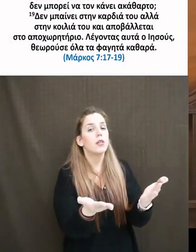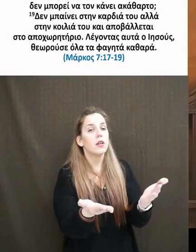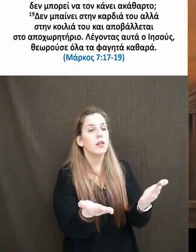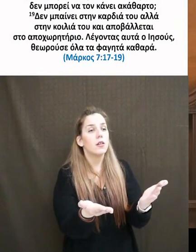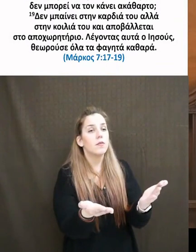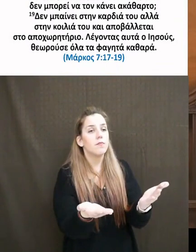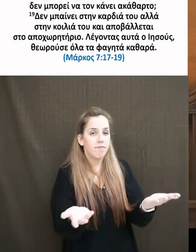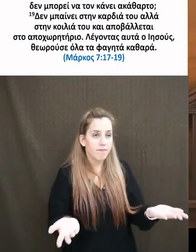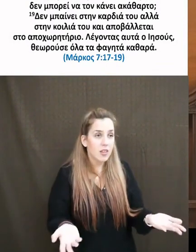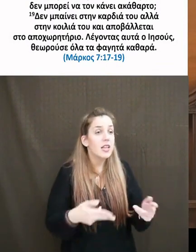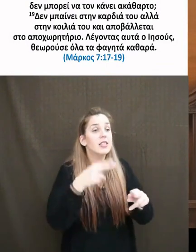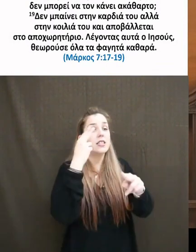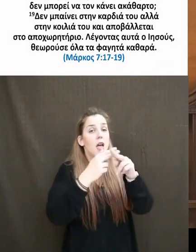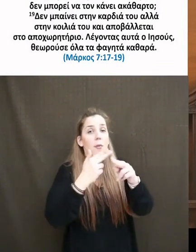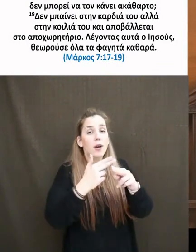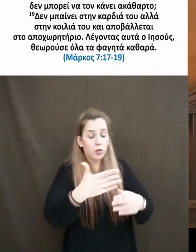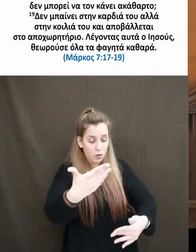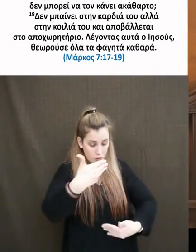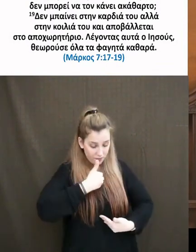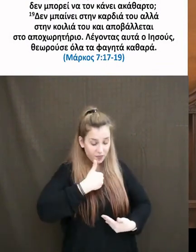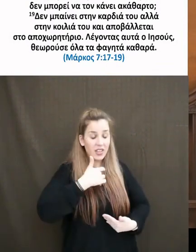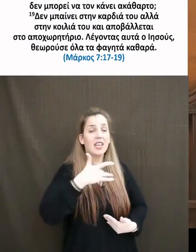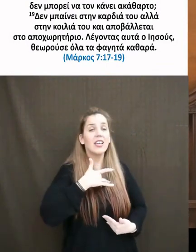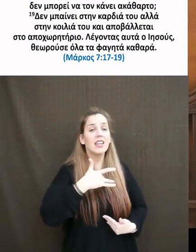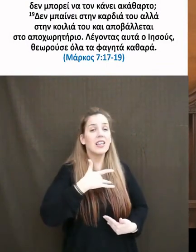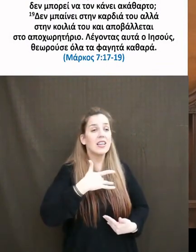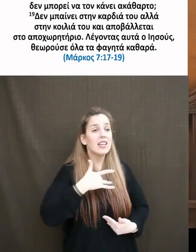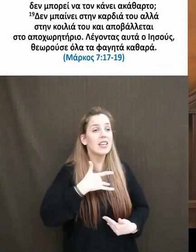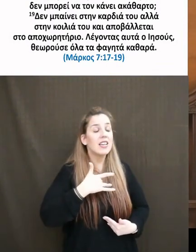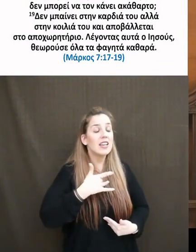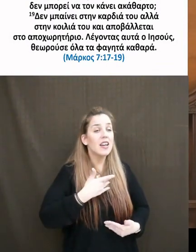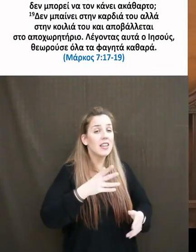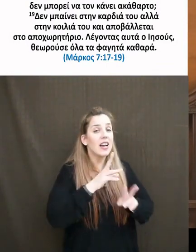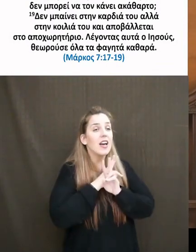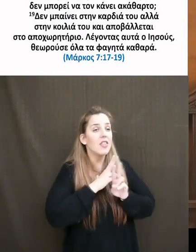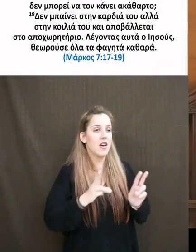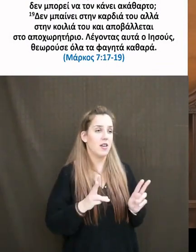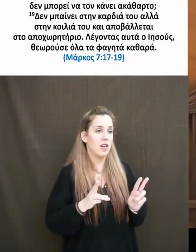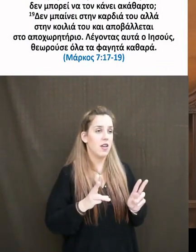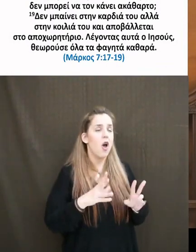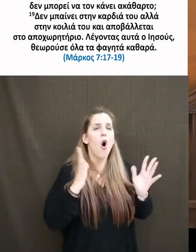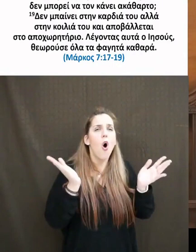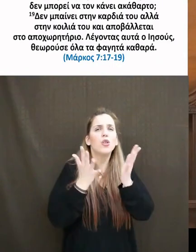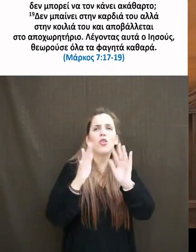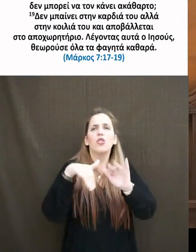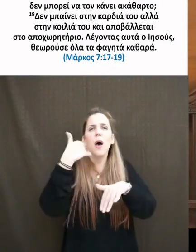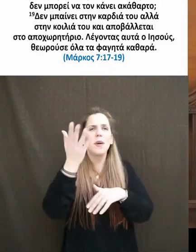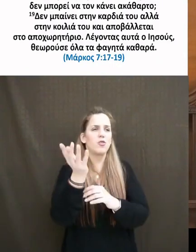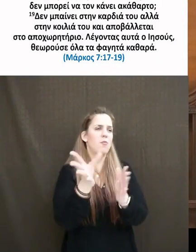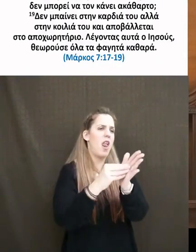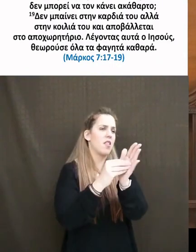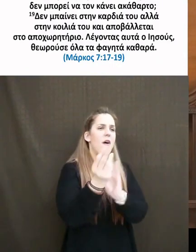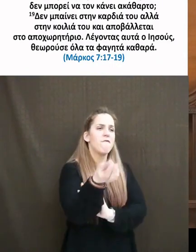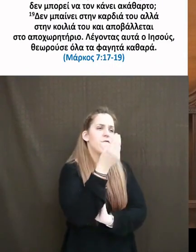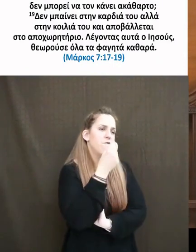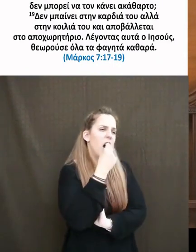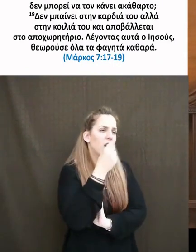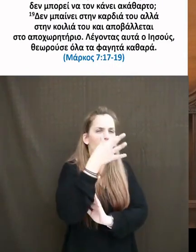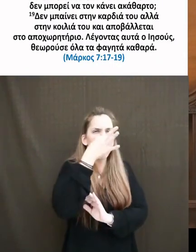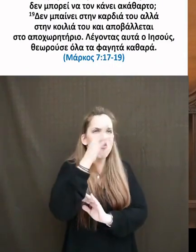ακάθαρτο. Δεν μπαίνει στην καρδιά του, αλλά στην κοιλιά του και αποβάλλεται στο αποχωρητήριο. Λέγοντας αυτά, ο Ιησούς θεωρούσε όλα τα φαγητά